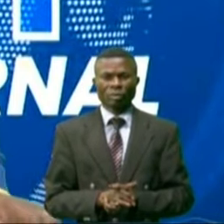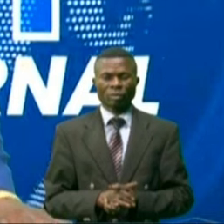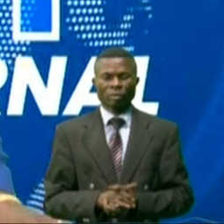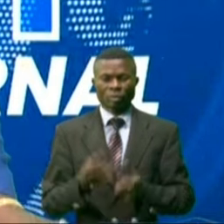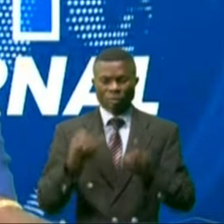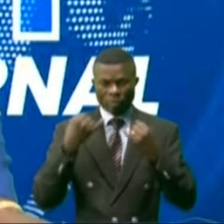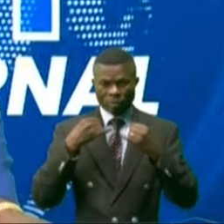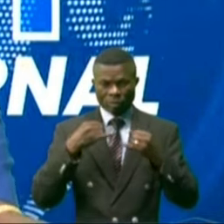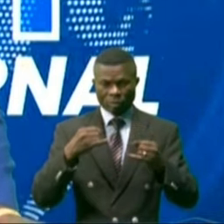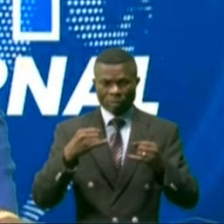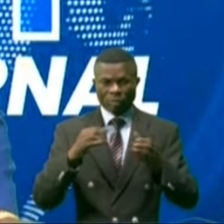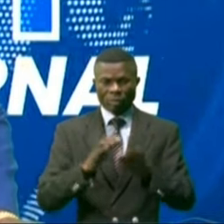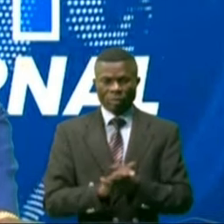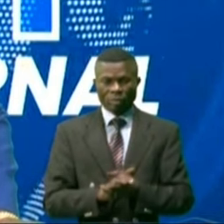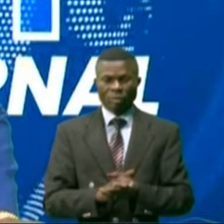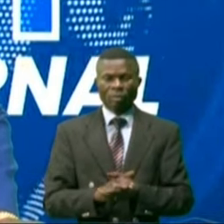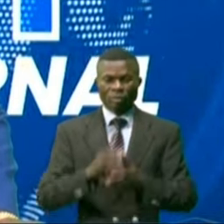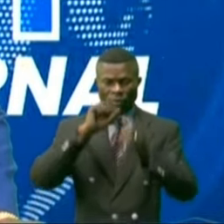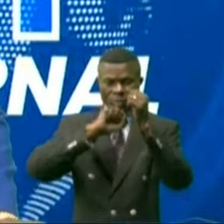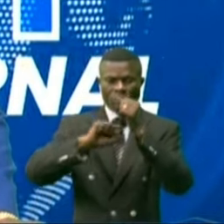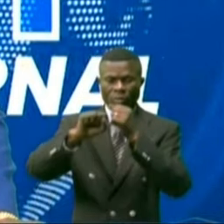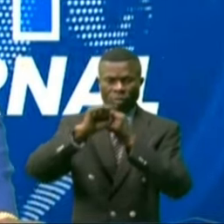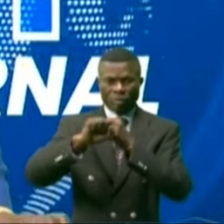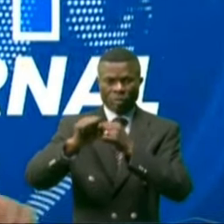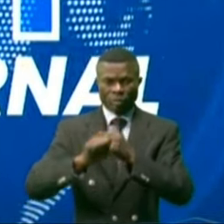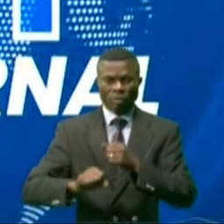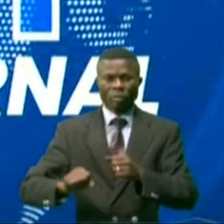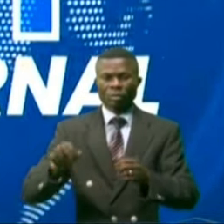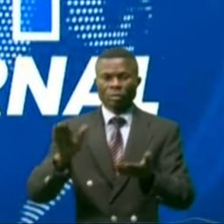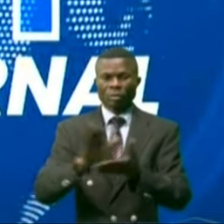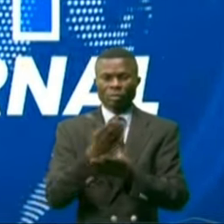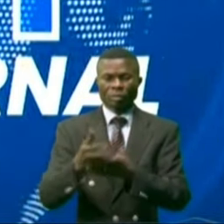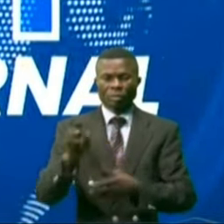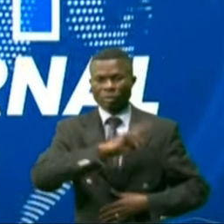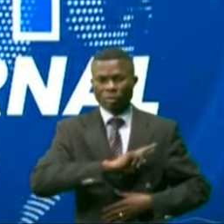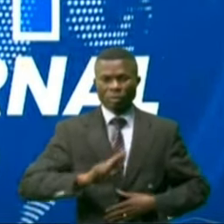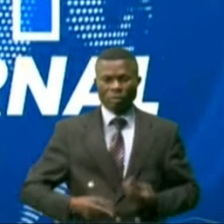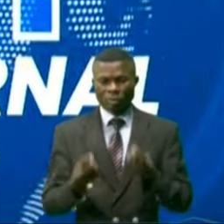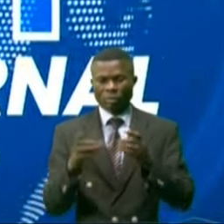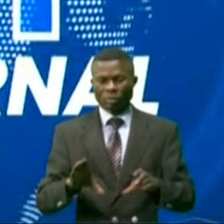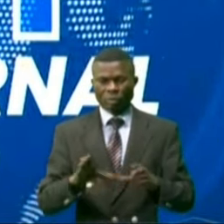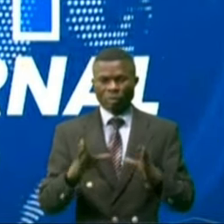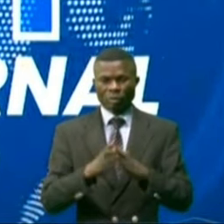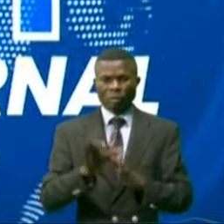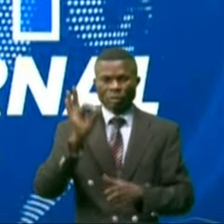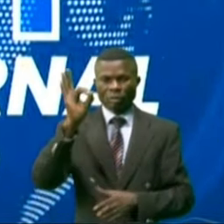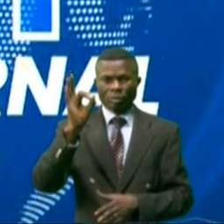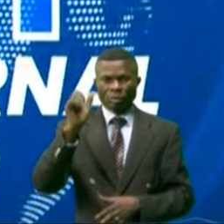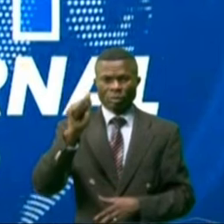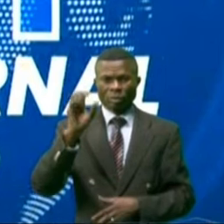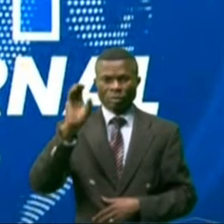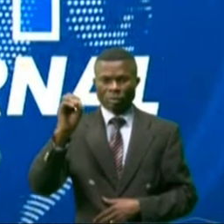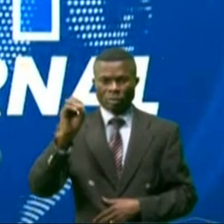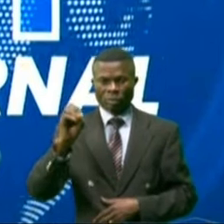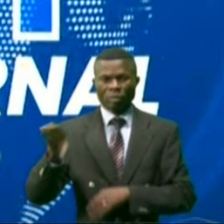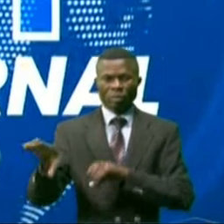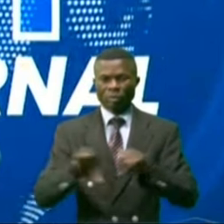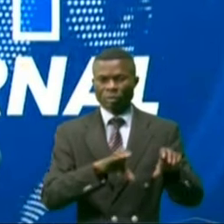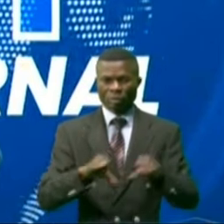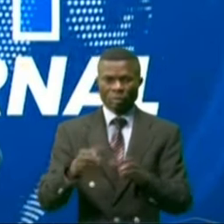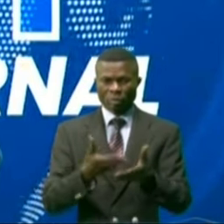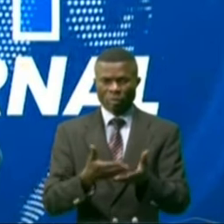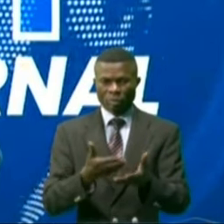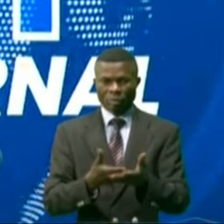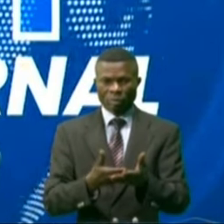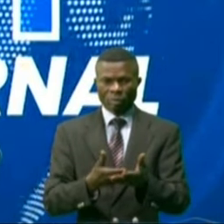Signature du cadre de programmation pays entre la RDC et la FAO, une cérémonie qui intervient après l'actualisation